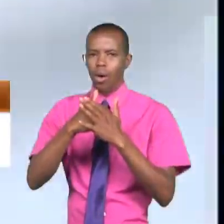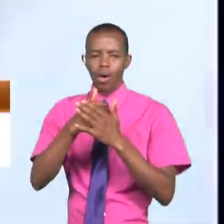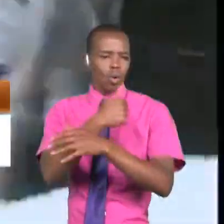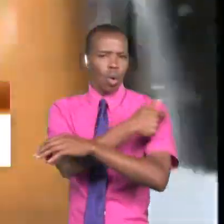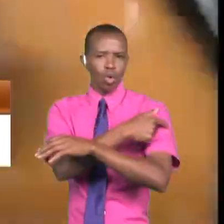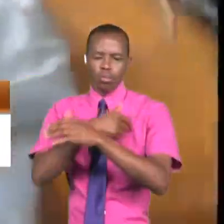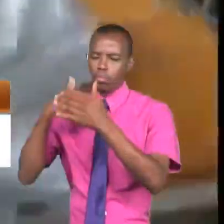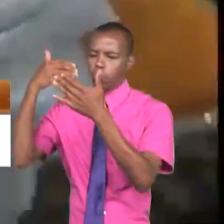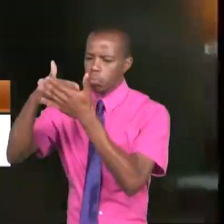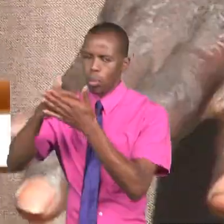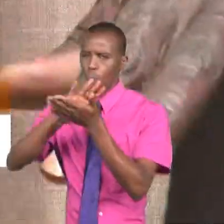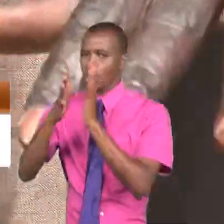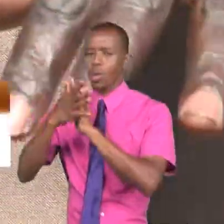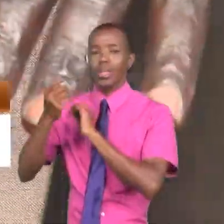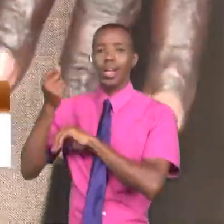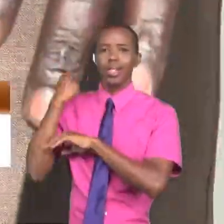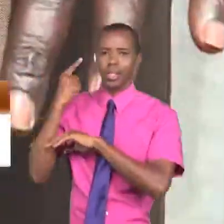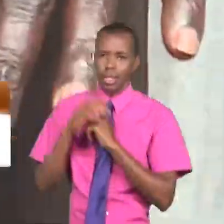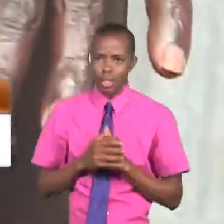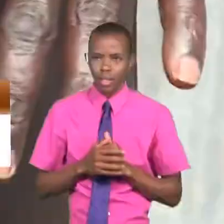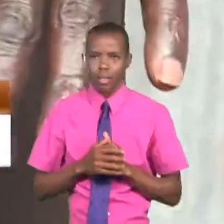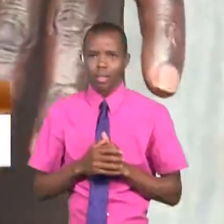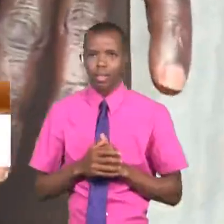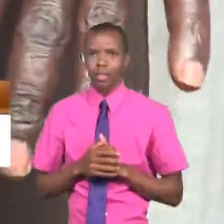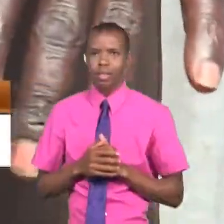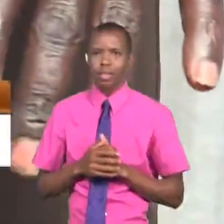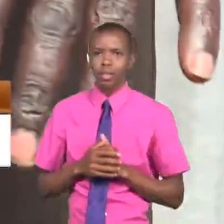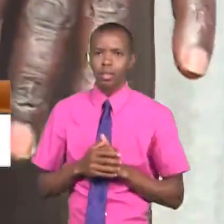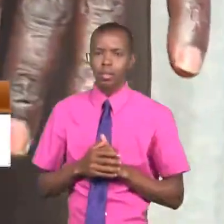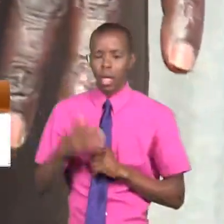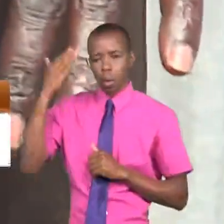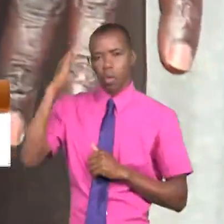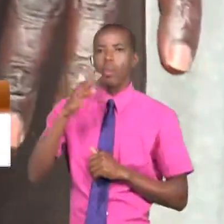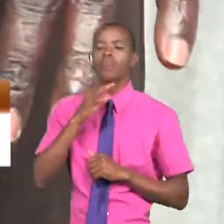hospitalini bila ufahamu. Sikujua hata kama ndamee ndefu.